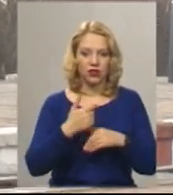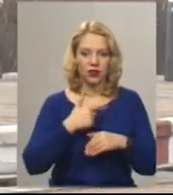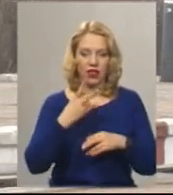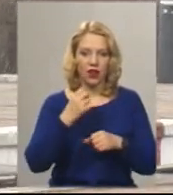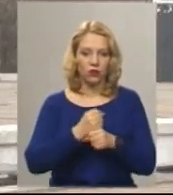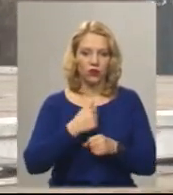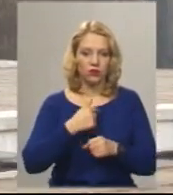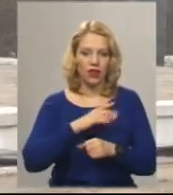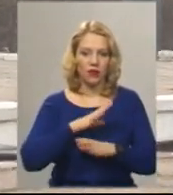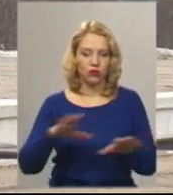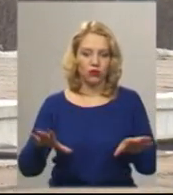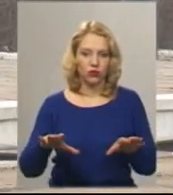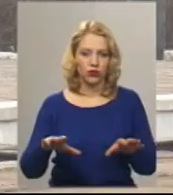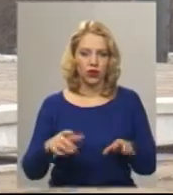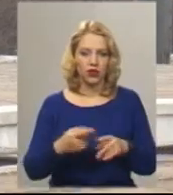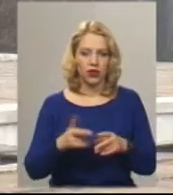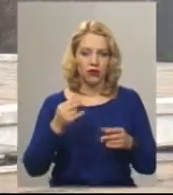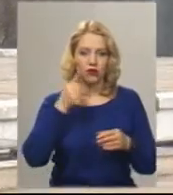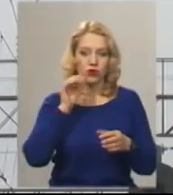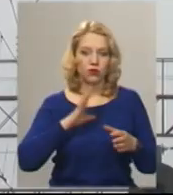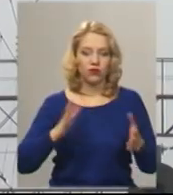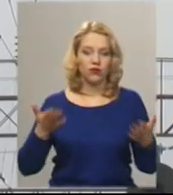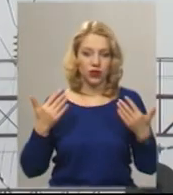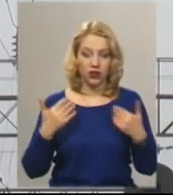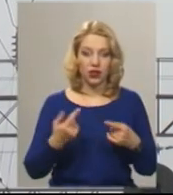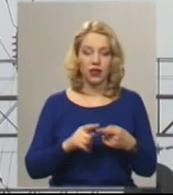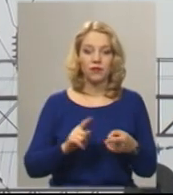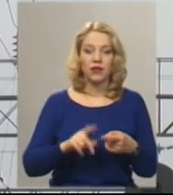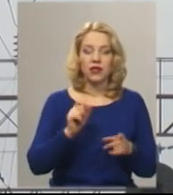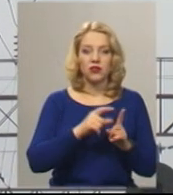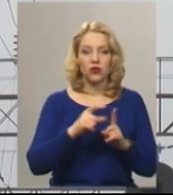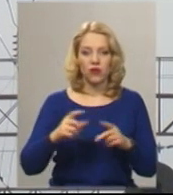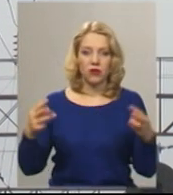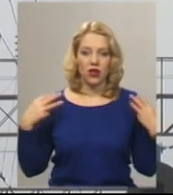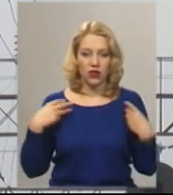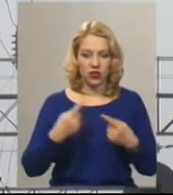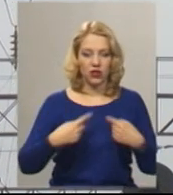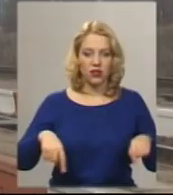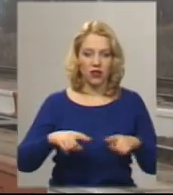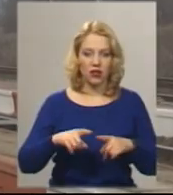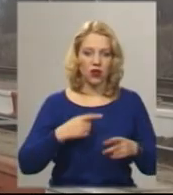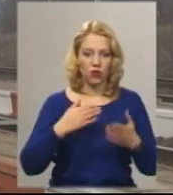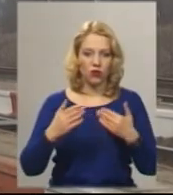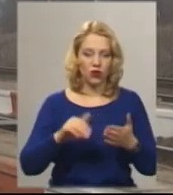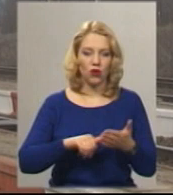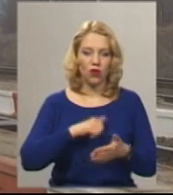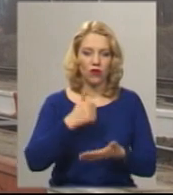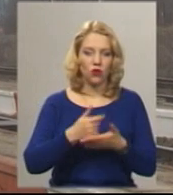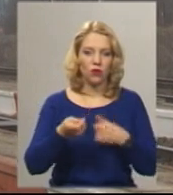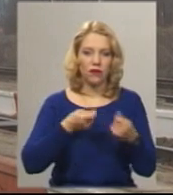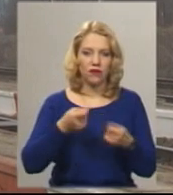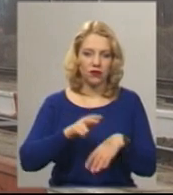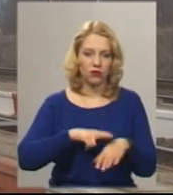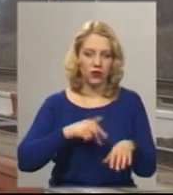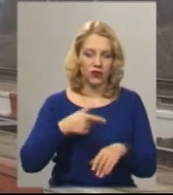були. Ну, в принципі, вчора вихідний був. За словами начальниці сектору комунікації головного управління Національної поліції області